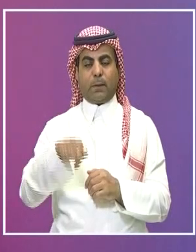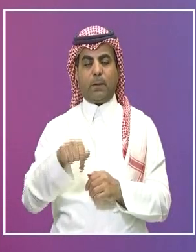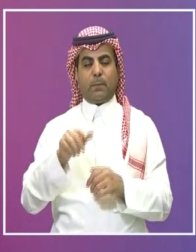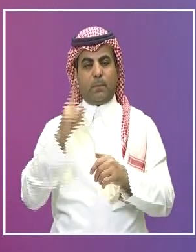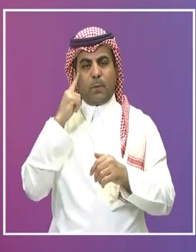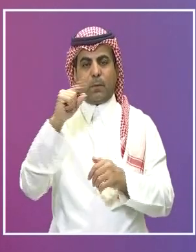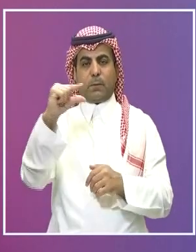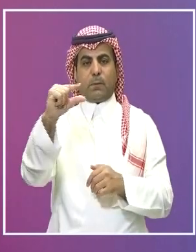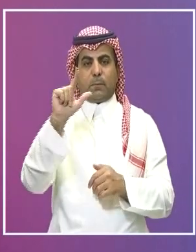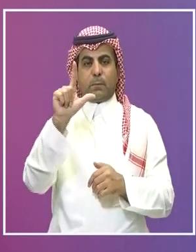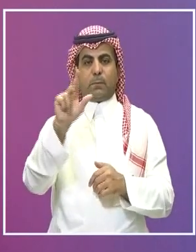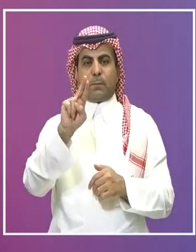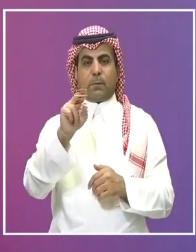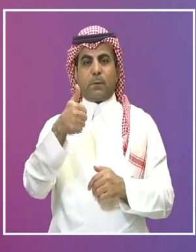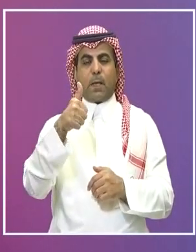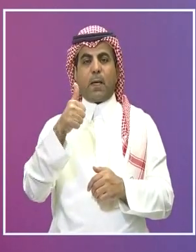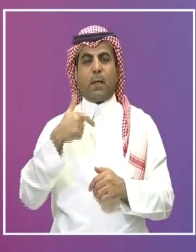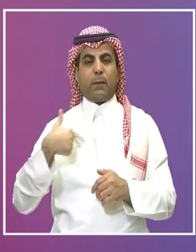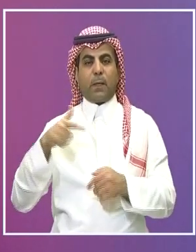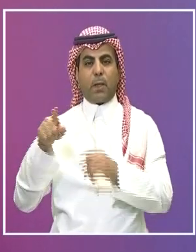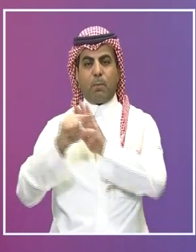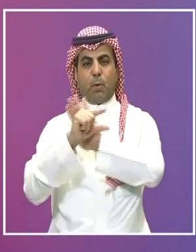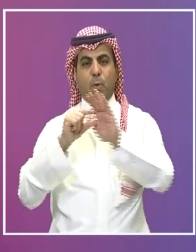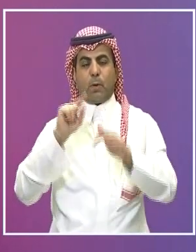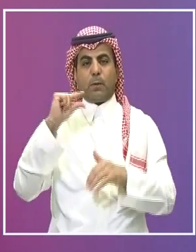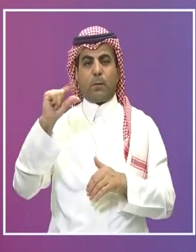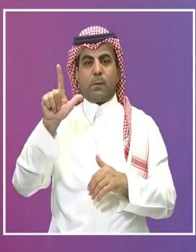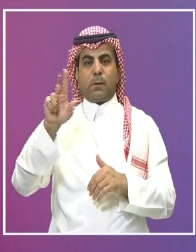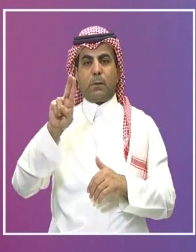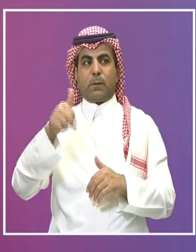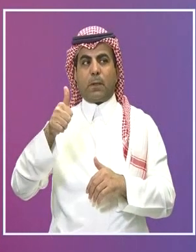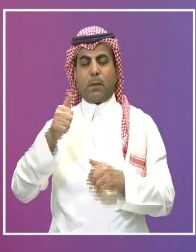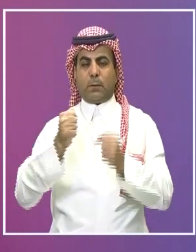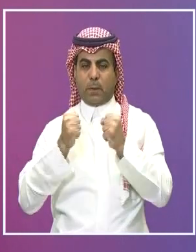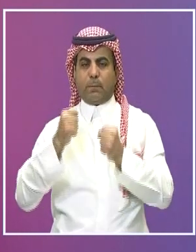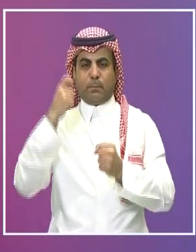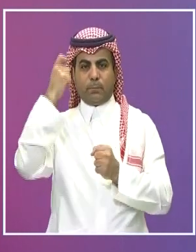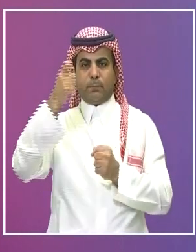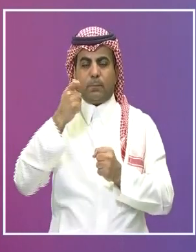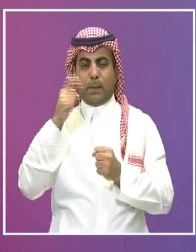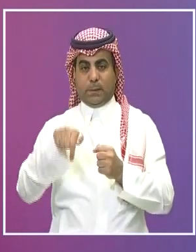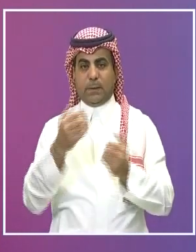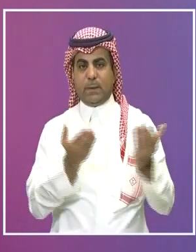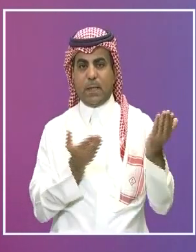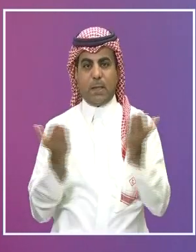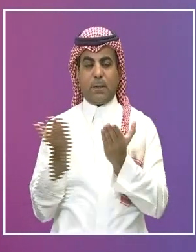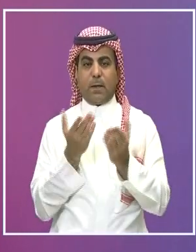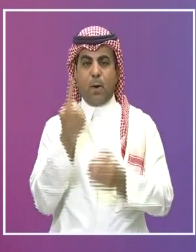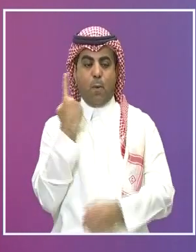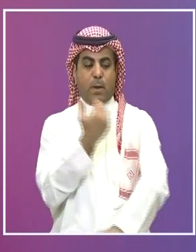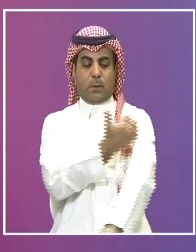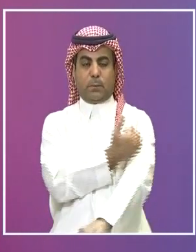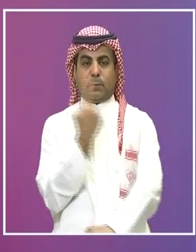وهو الأكثر انتشار في العالم وهو محور التركيز والاهتمام وهو الأكثر إثارة للقلق. الدراسات أشارت إلى أن جرعة واحدة